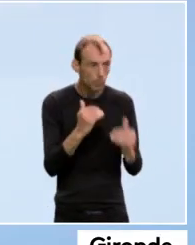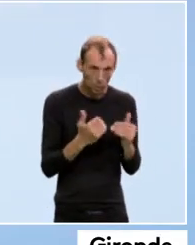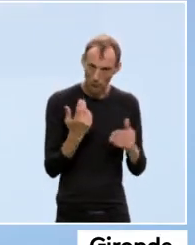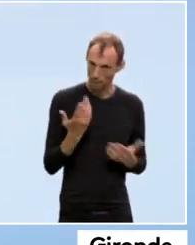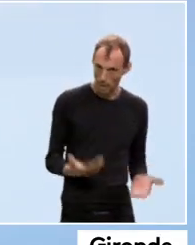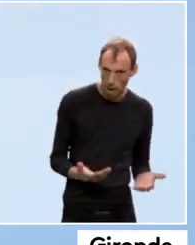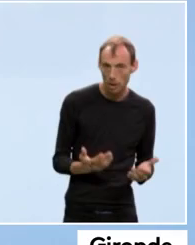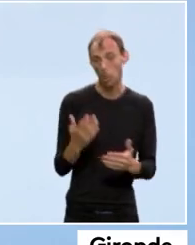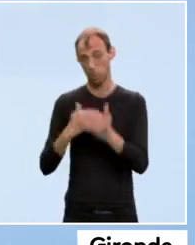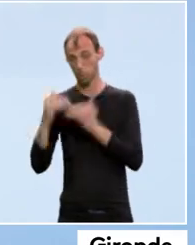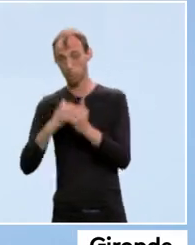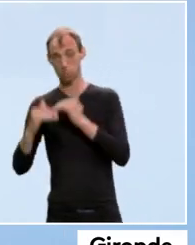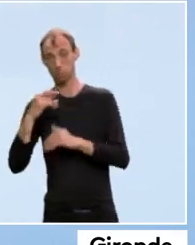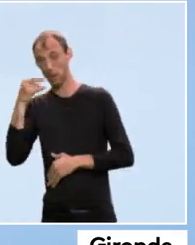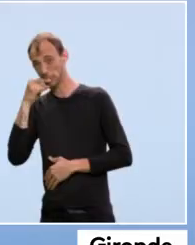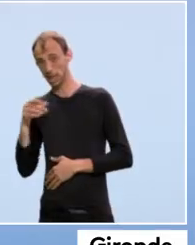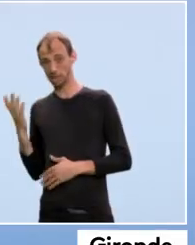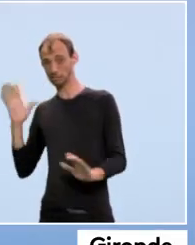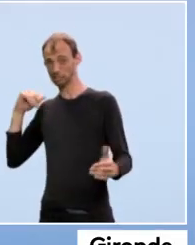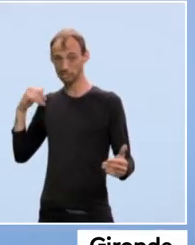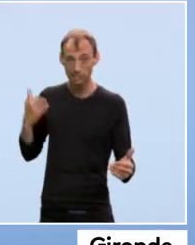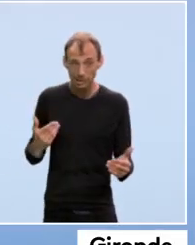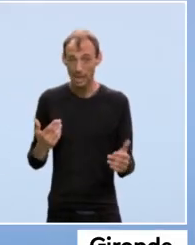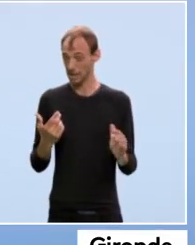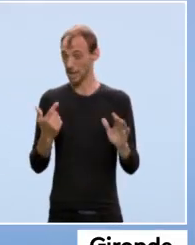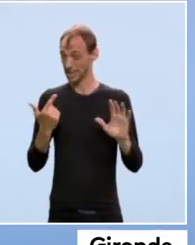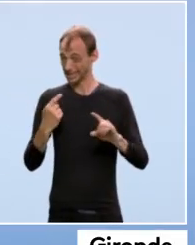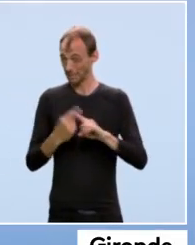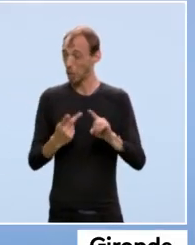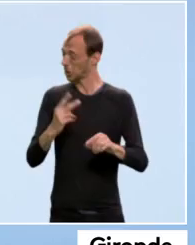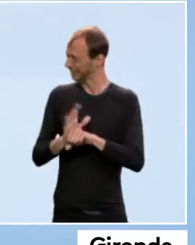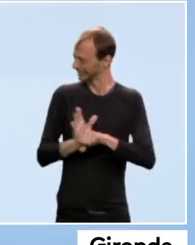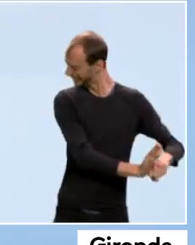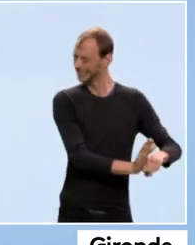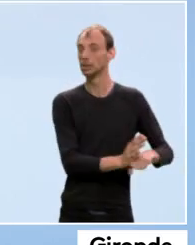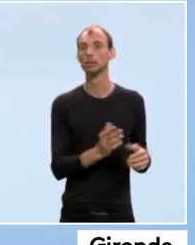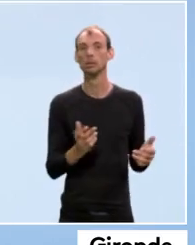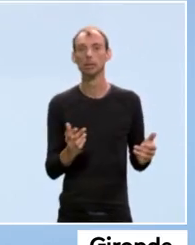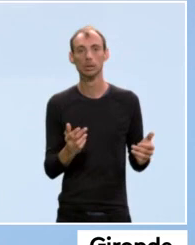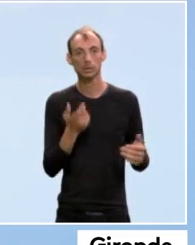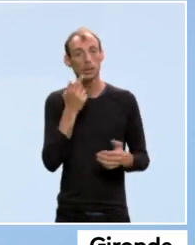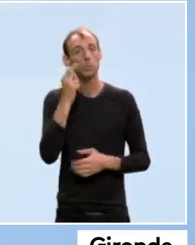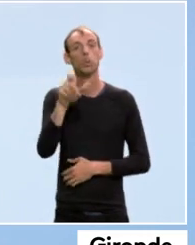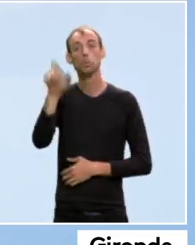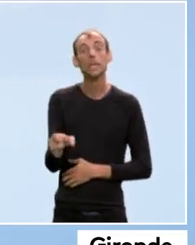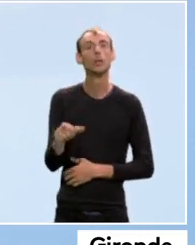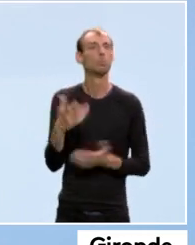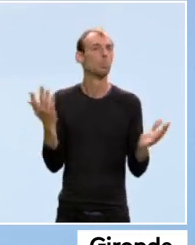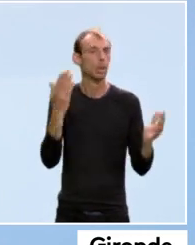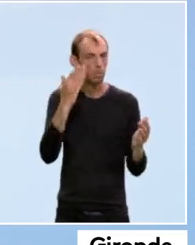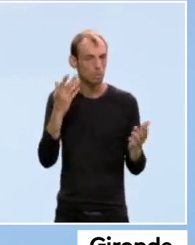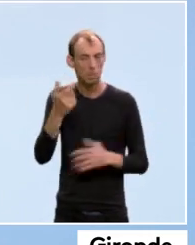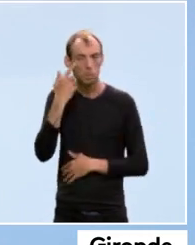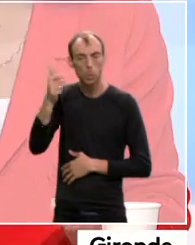7 fois plus radical c'est à dire qu'il est absolument pas financé pour 2000 euros de revenus si on ramène ça un individu il y aurait 3800 euros de